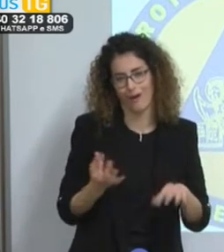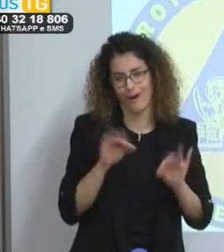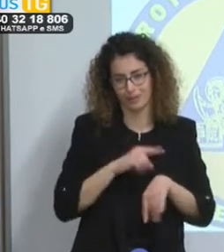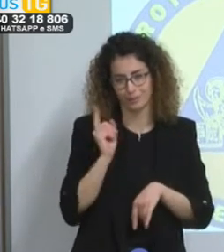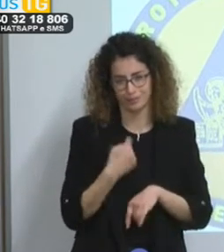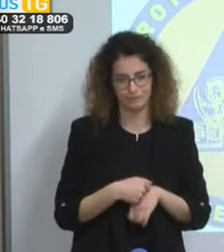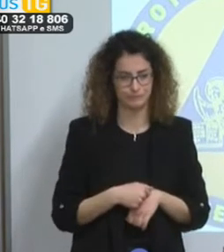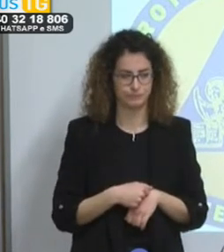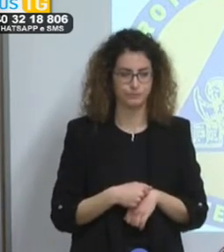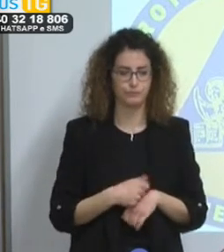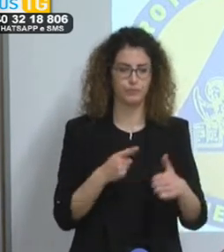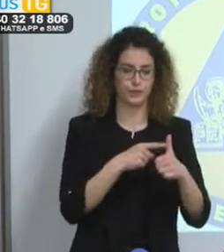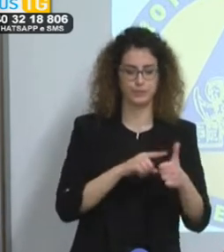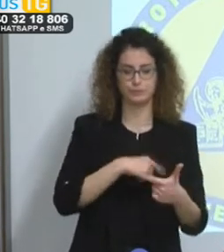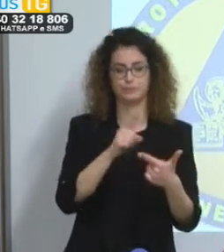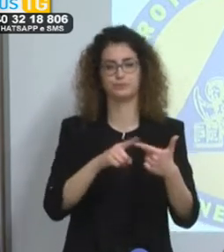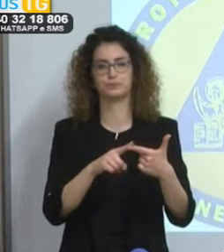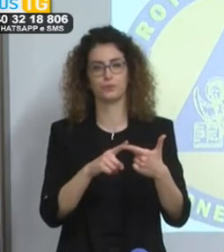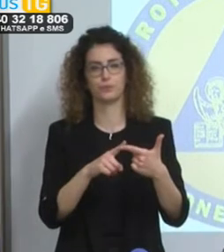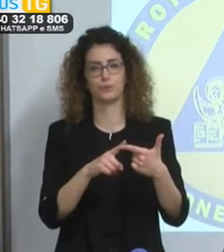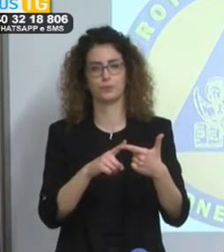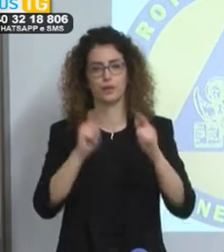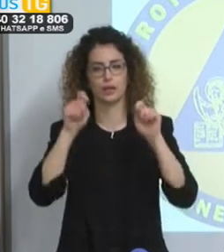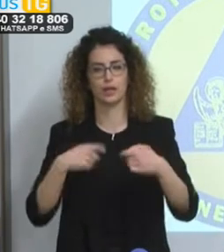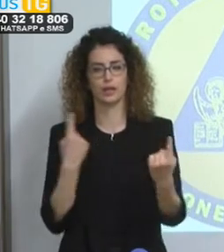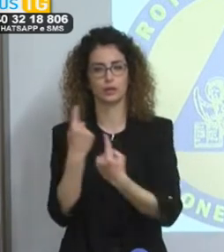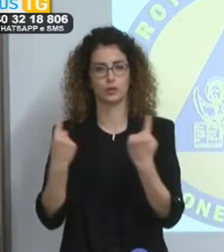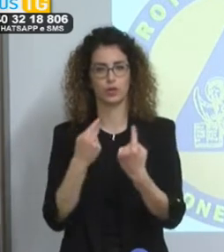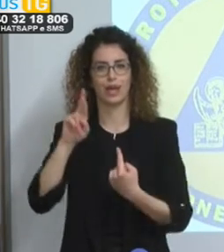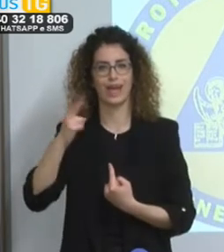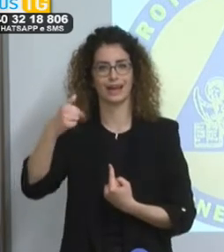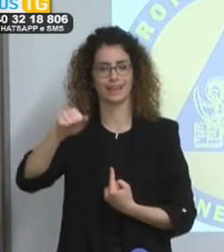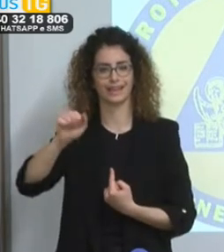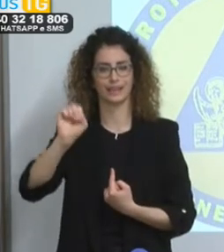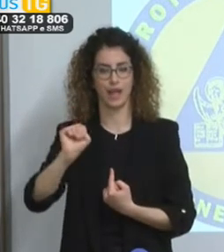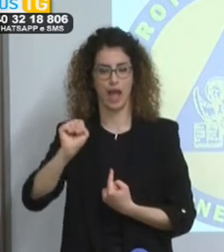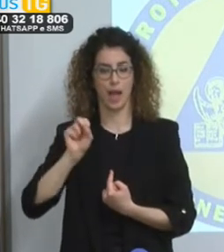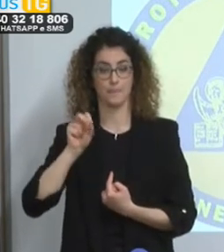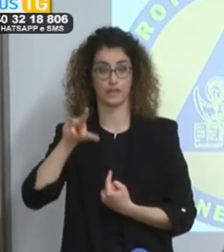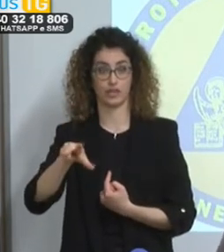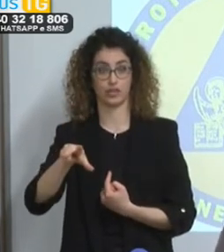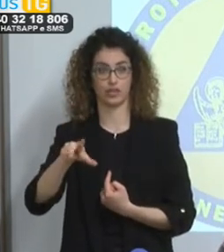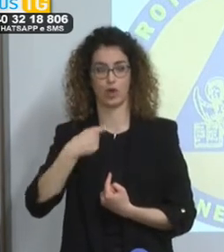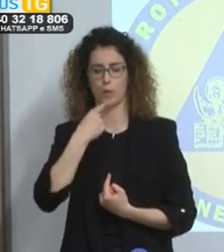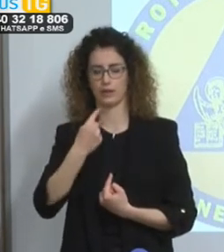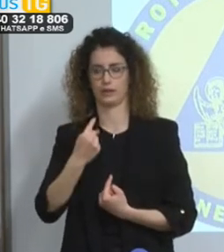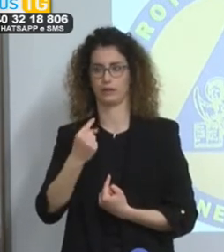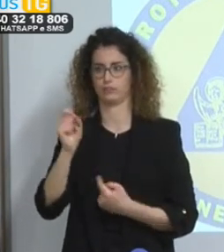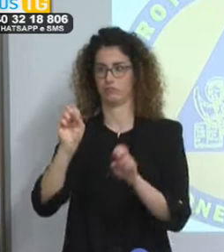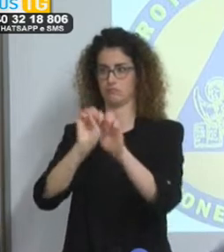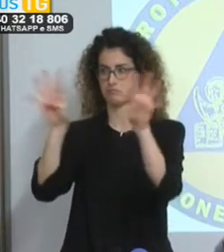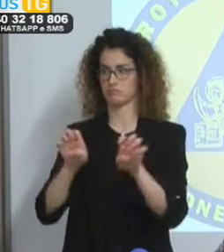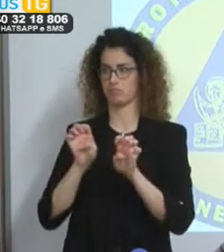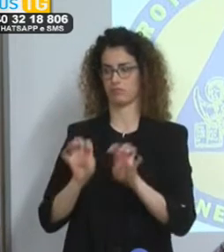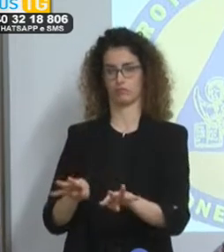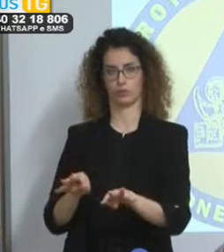Due, siamo partiti da una situazione nel quale il RNA messaggero era, come si può dire, grande punto di domanda, perché è